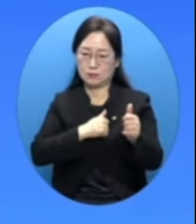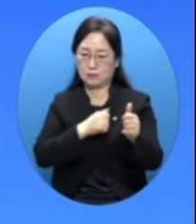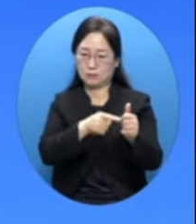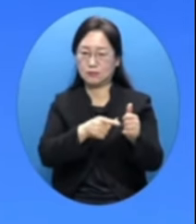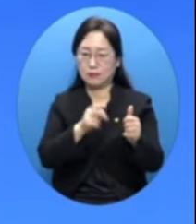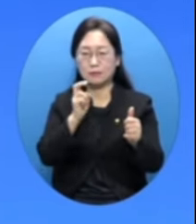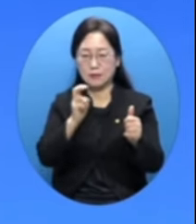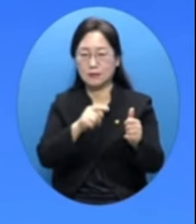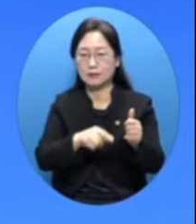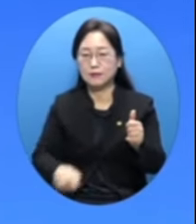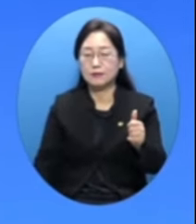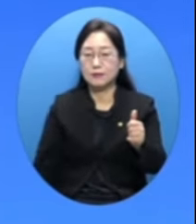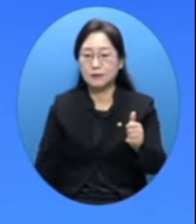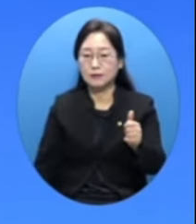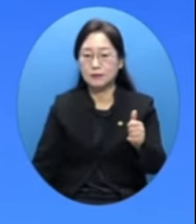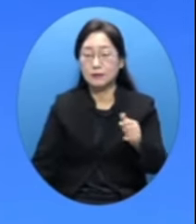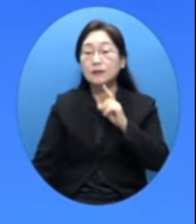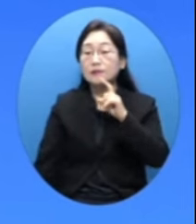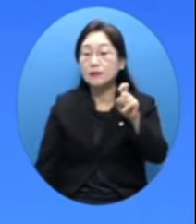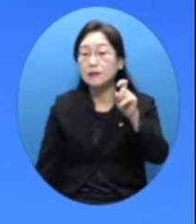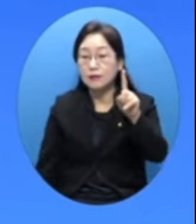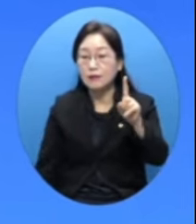소년이었던 것 같습니다. 11살에